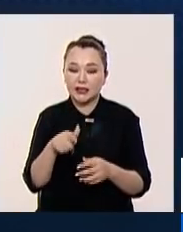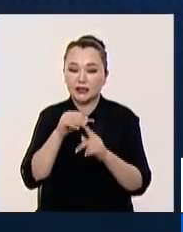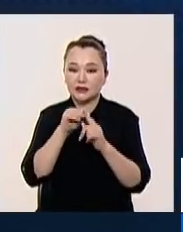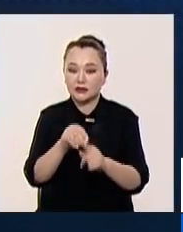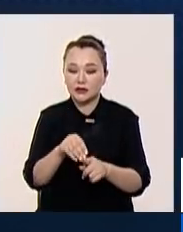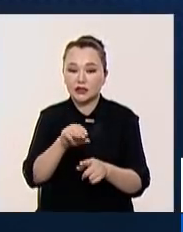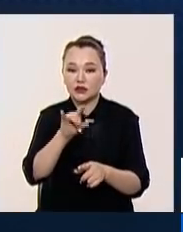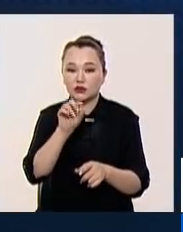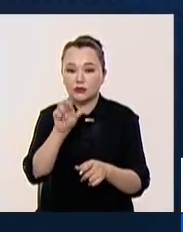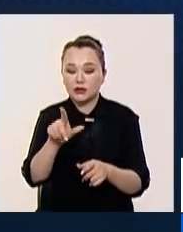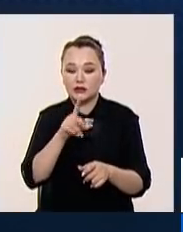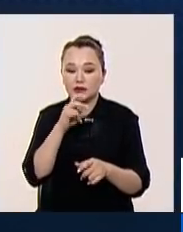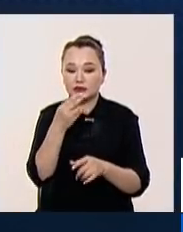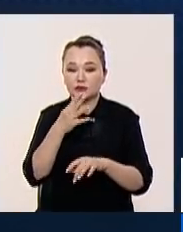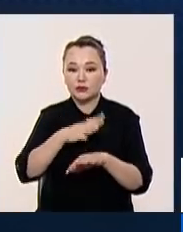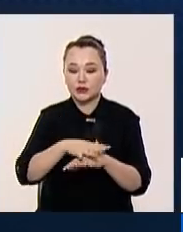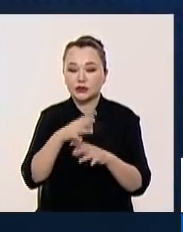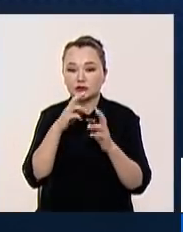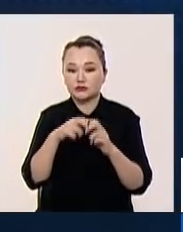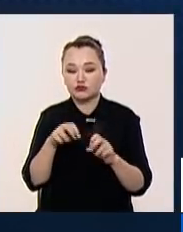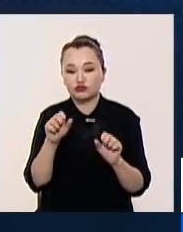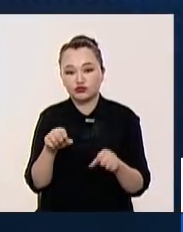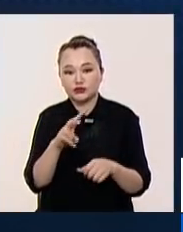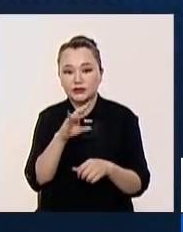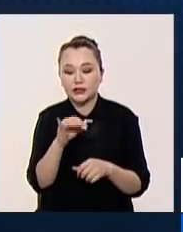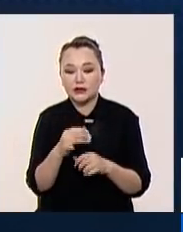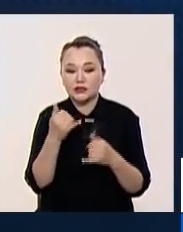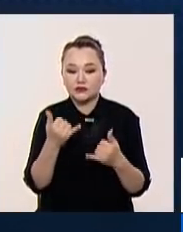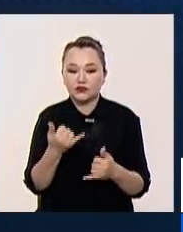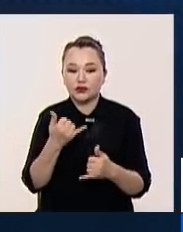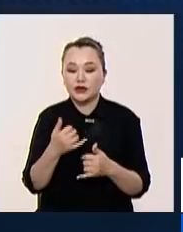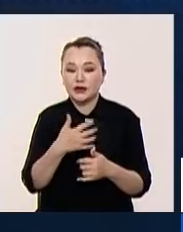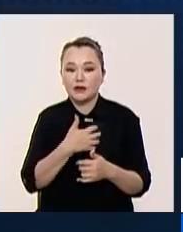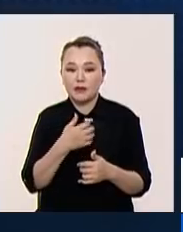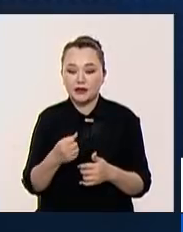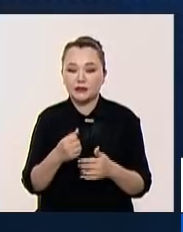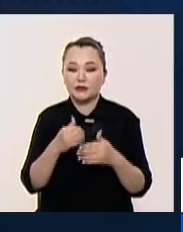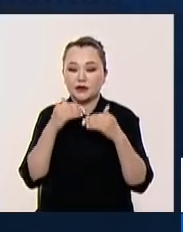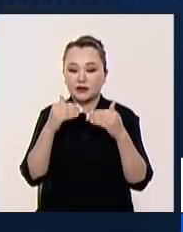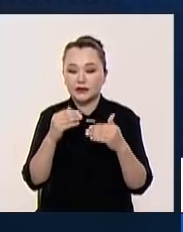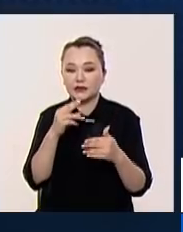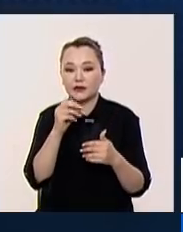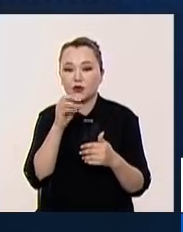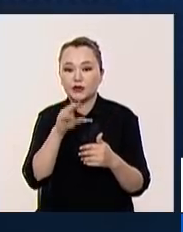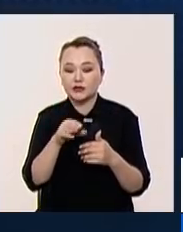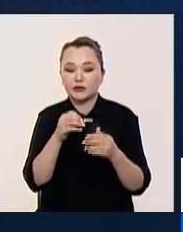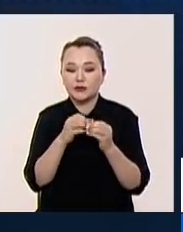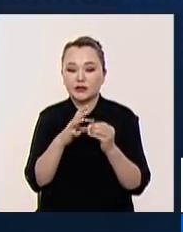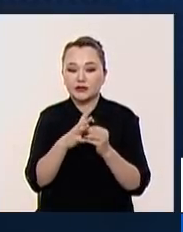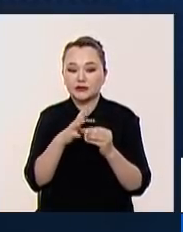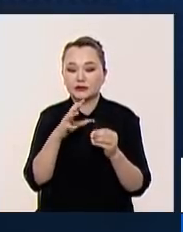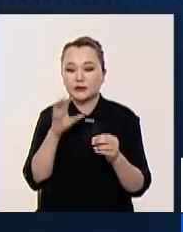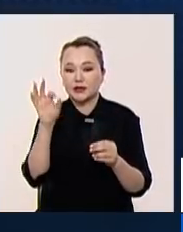укрепляться, может ли Нацбанк пересмотреть базовую ставку? Ведь буквально сегодня ее опять повысили по сберегательным депозитам до